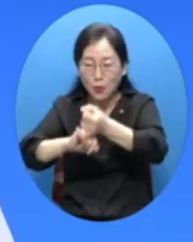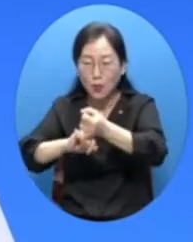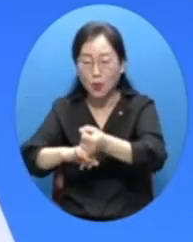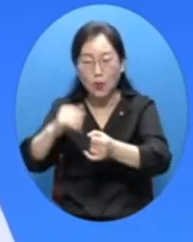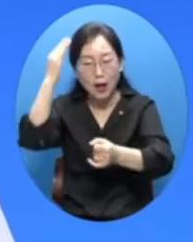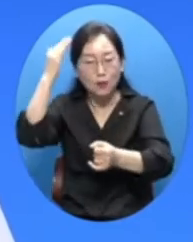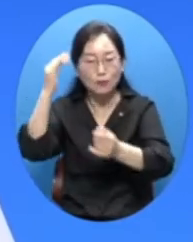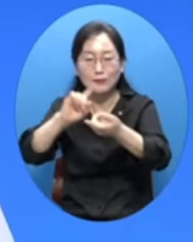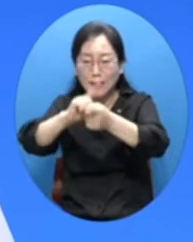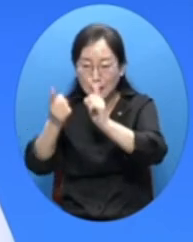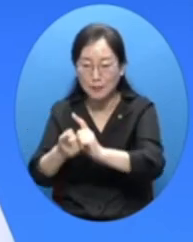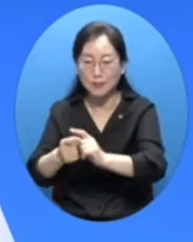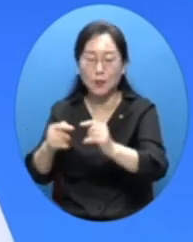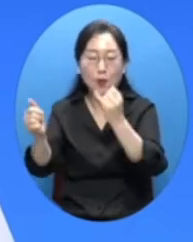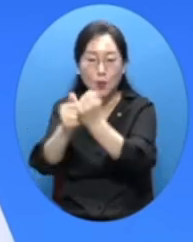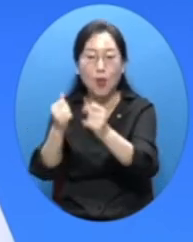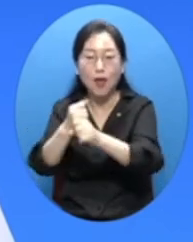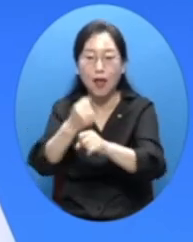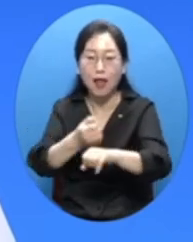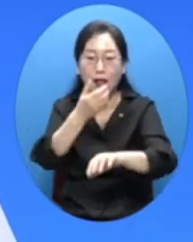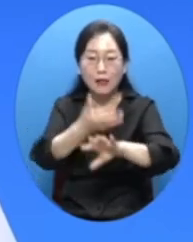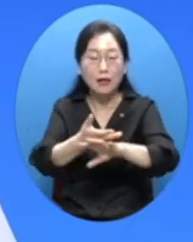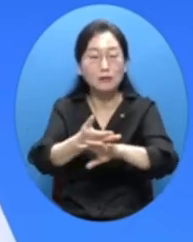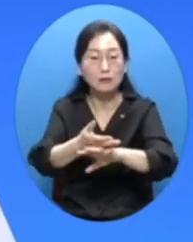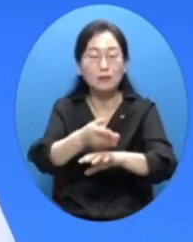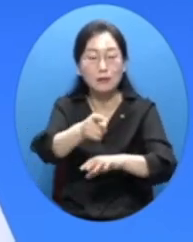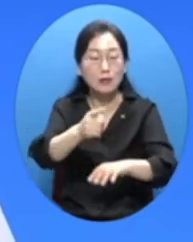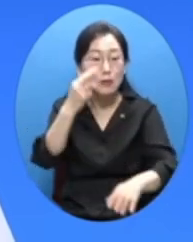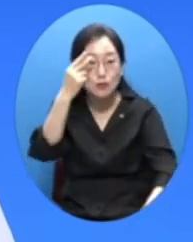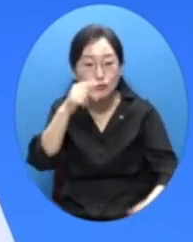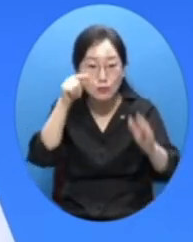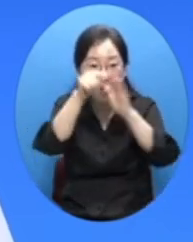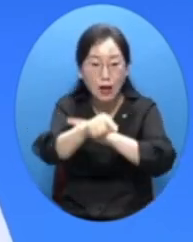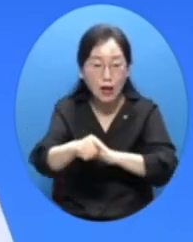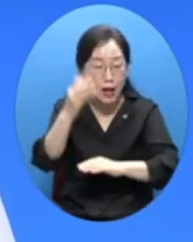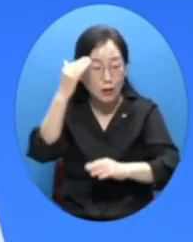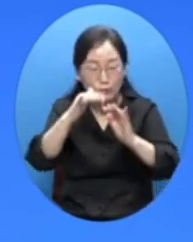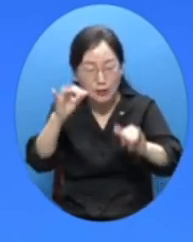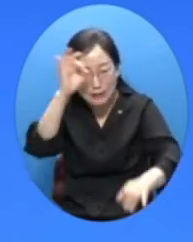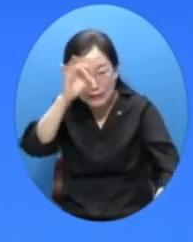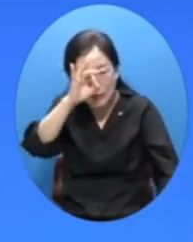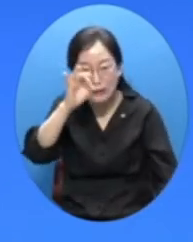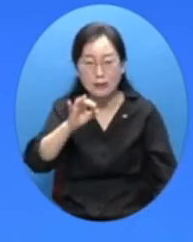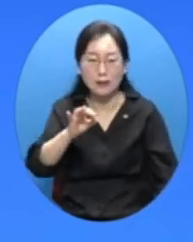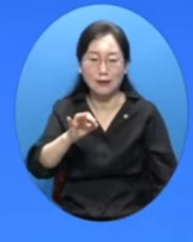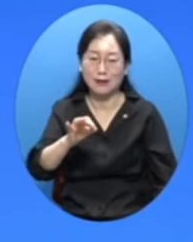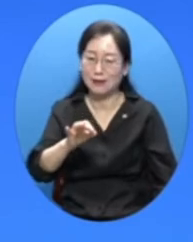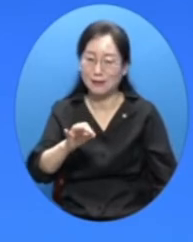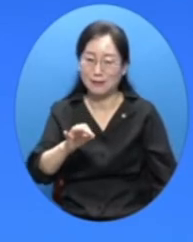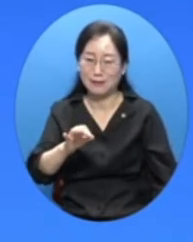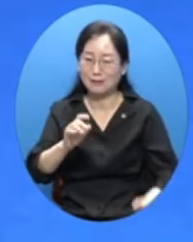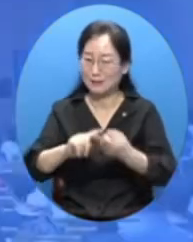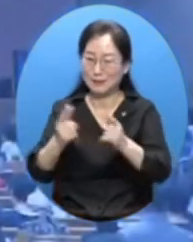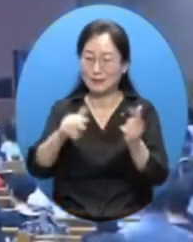된다. 미국 가서도 한국 사람 찾느라고 정신이 없었습니다. 그런데 이스라엘 사람도 꼭 그랬어요. 그리고